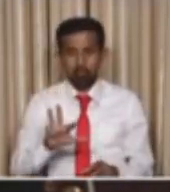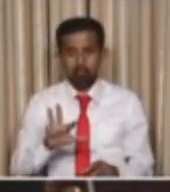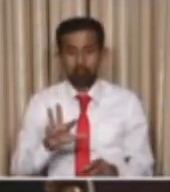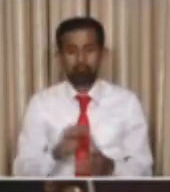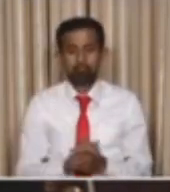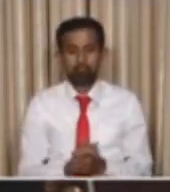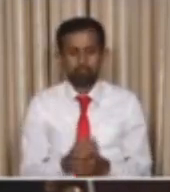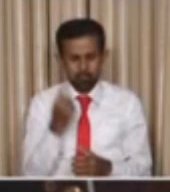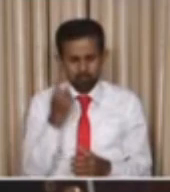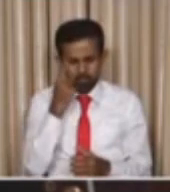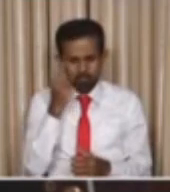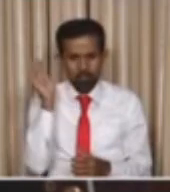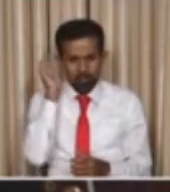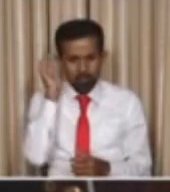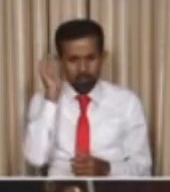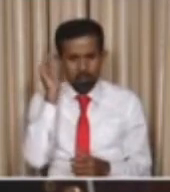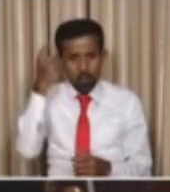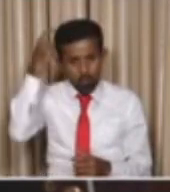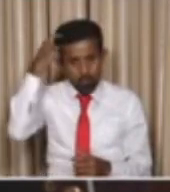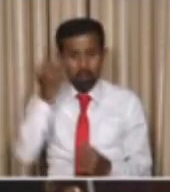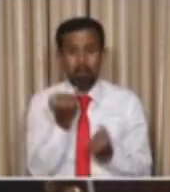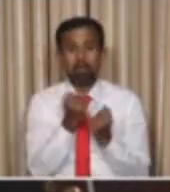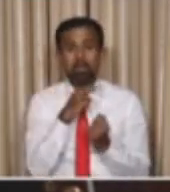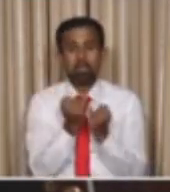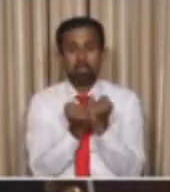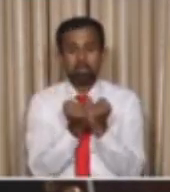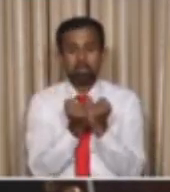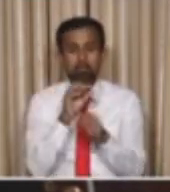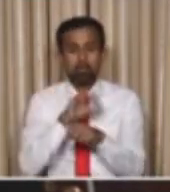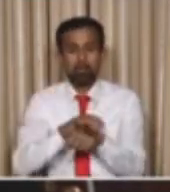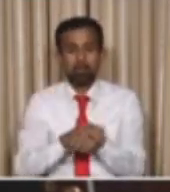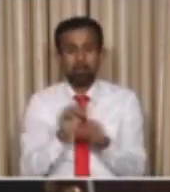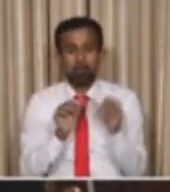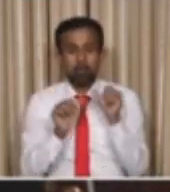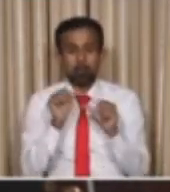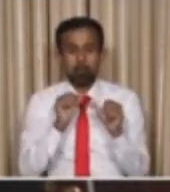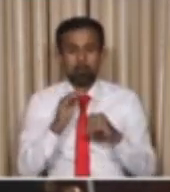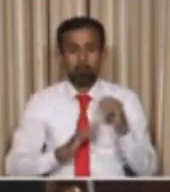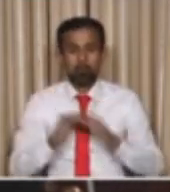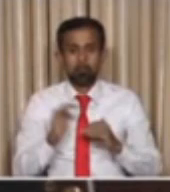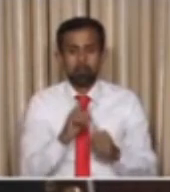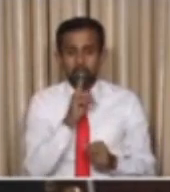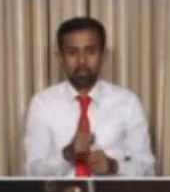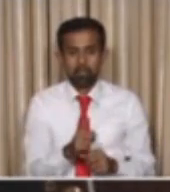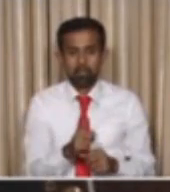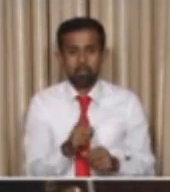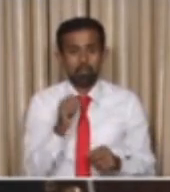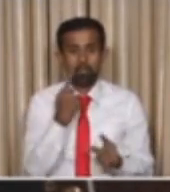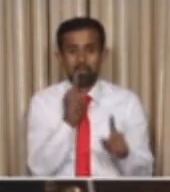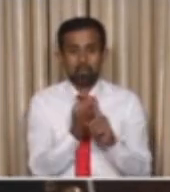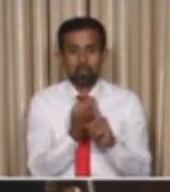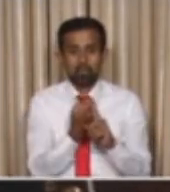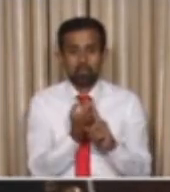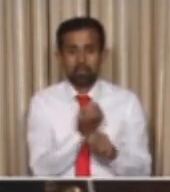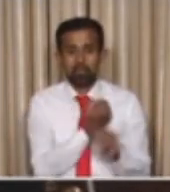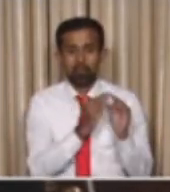මං දන්න විදිහට මං අහලා දෙන විදිහට මොළය රුධිර වාහිනී පද්ධති දෝෂ හඳුනා ගැනීමට ප්‍රතිකාර කිරීමට භාවිත කරනවායි කියන මහනුවර